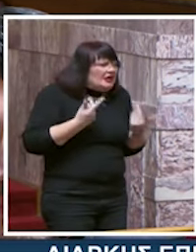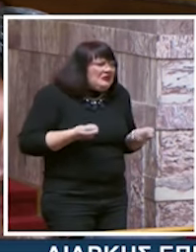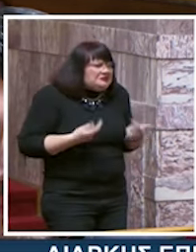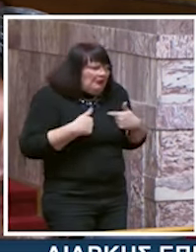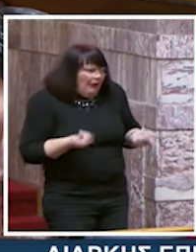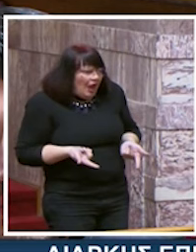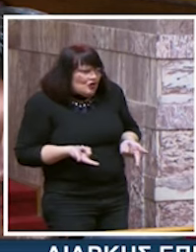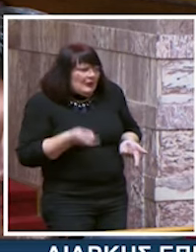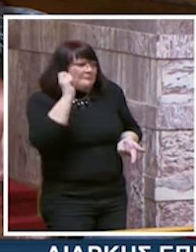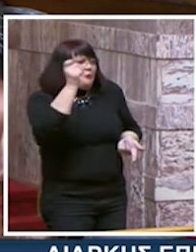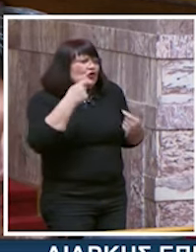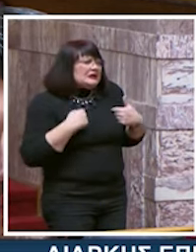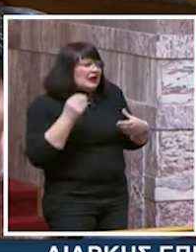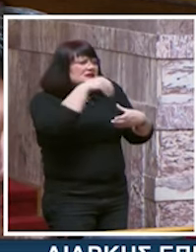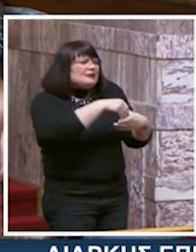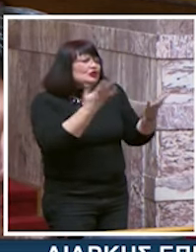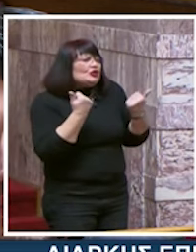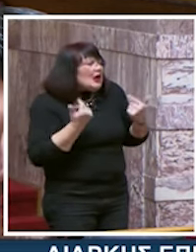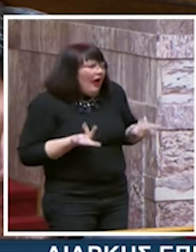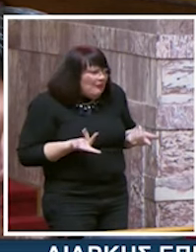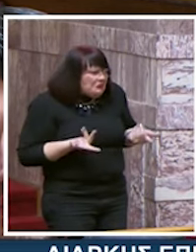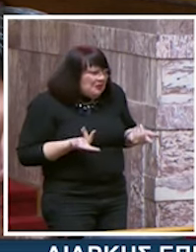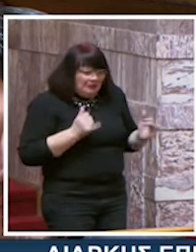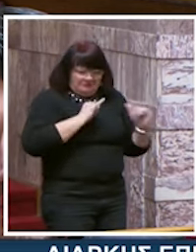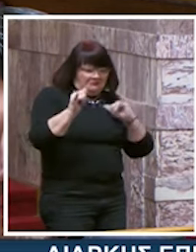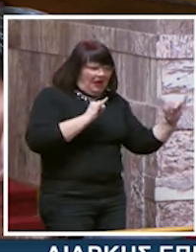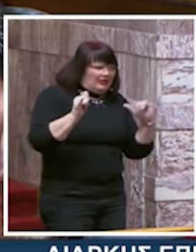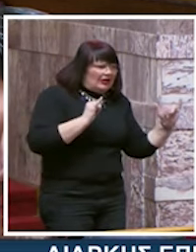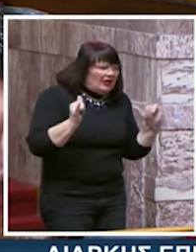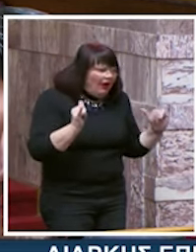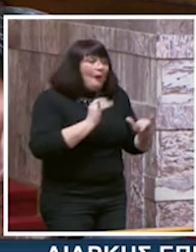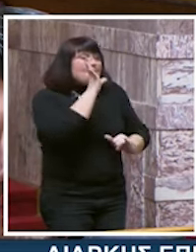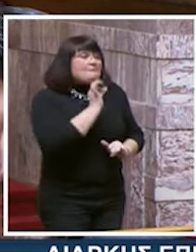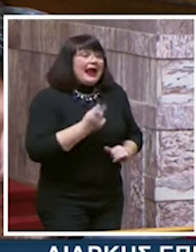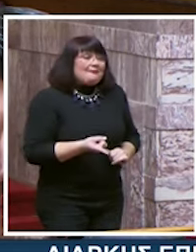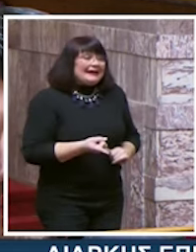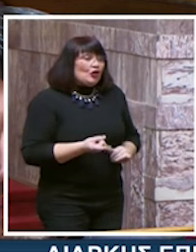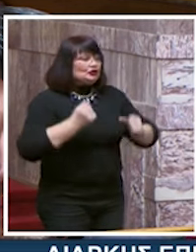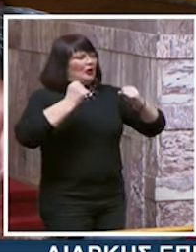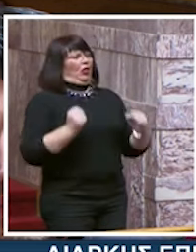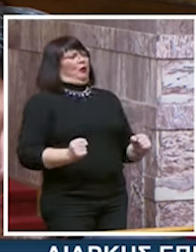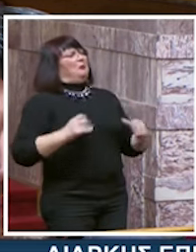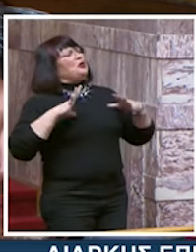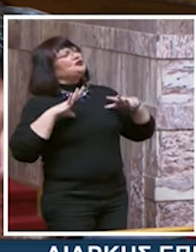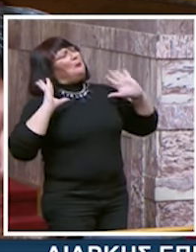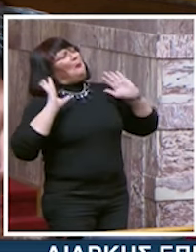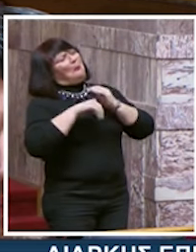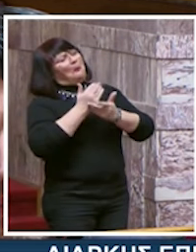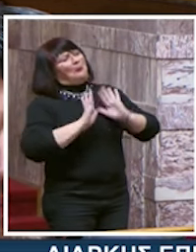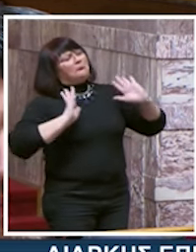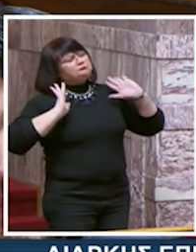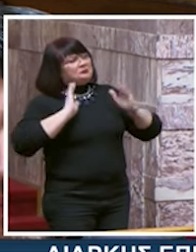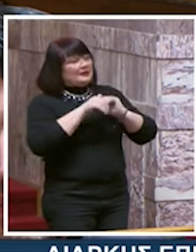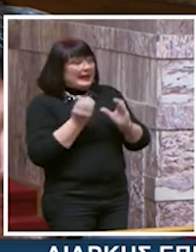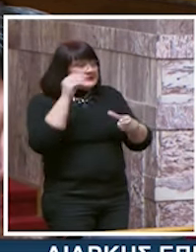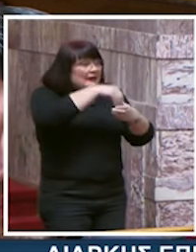απέναντι στην πολιτική. Ανοίγει ακόμα περισσότερο το δρόμο για να αντιμετωπίζουμε την πραγματικότητα από τον καναπέ μας με παθητικότητα και όχι με